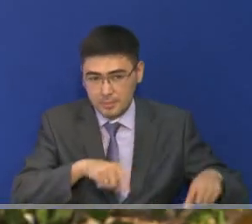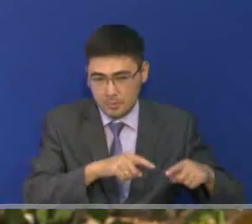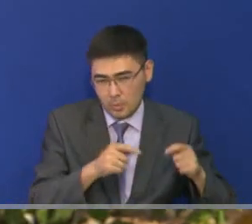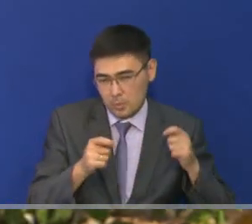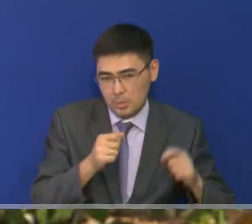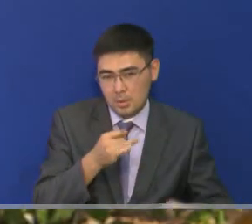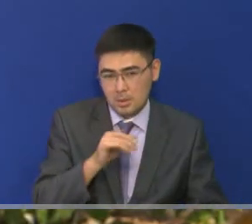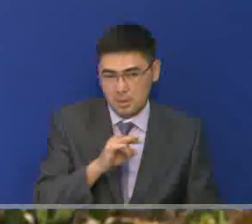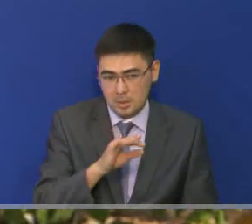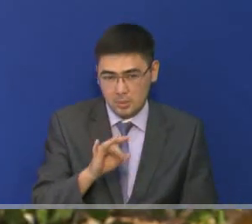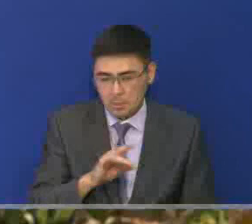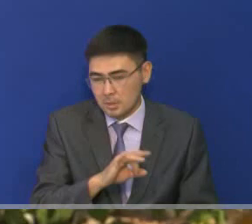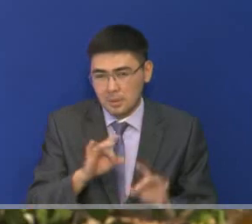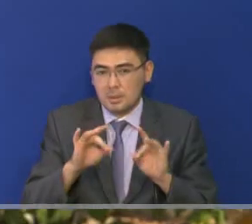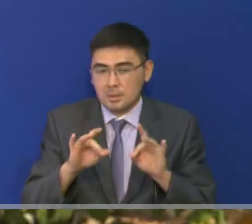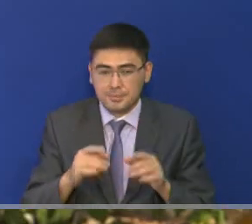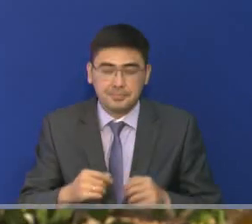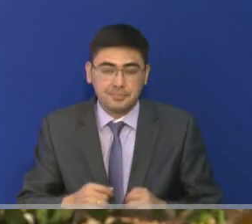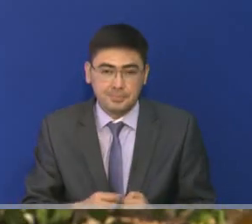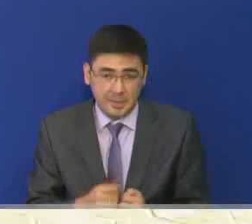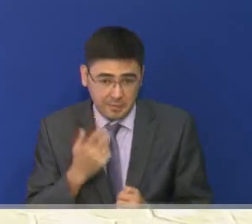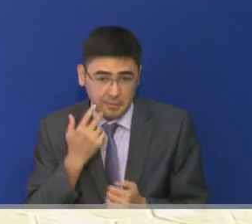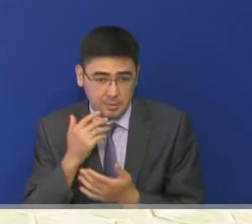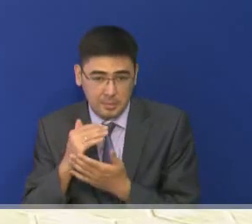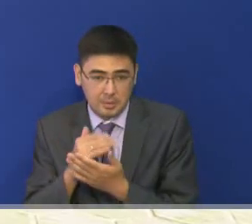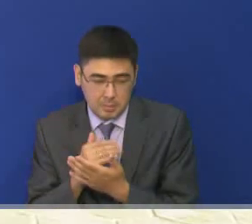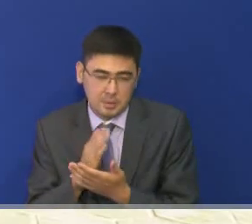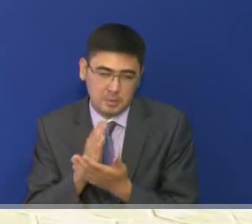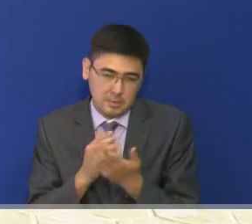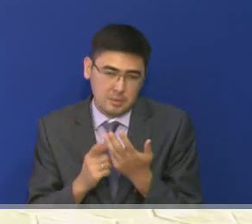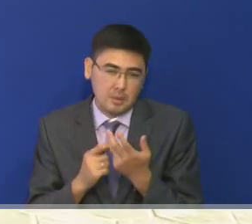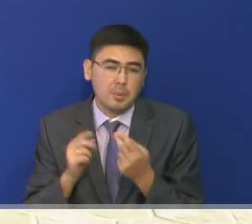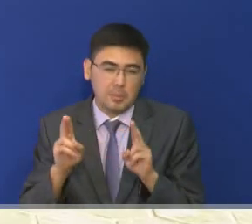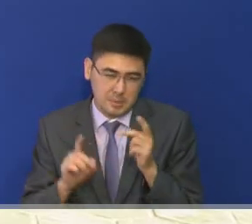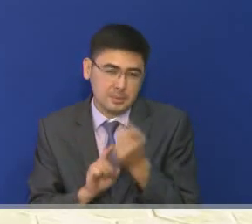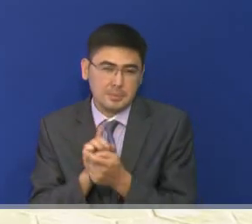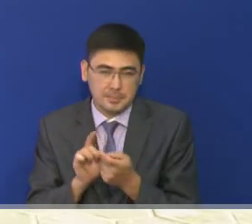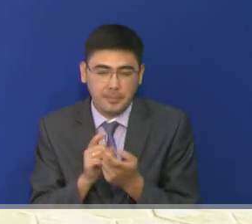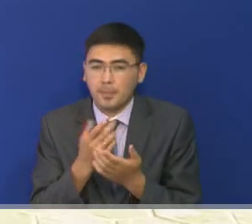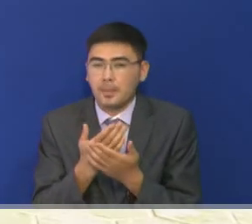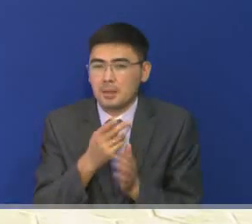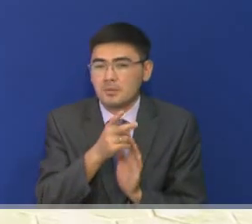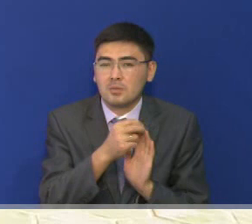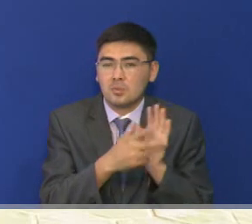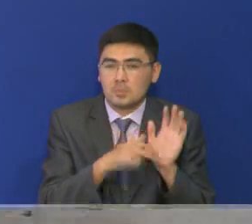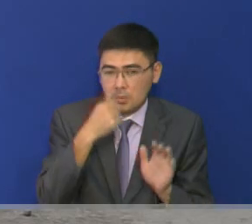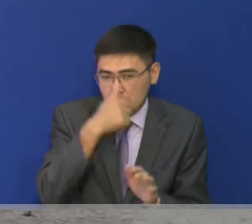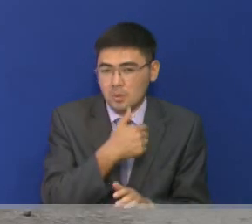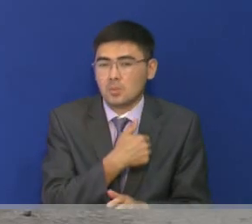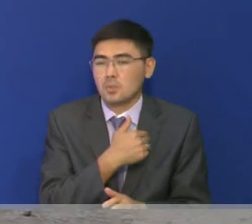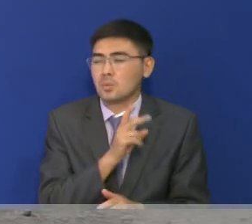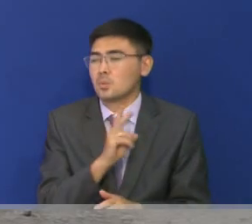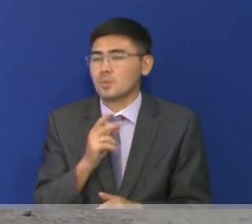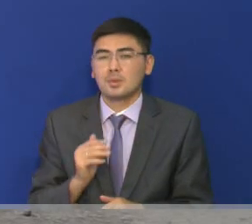Айнұр Бураханованың атап өткендей, биыл аталмыш бағдарламаға бірқатар өзгерістер енгізілген. Мәселен, 2018 жылы кәсіп ашамын